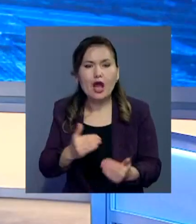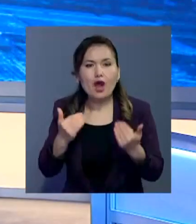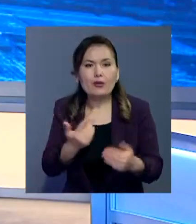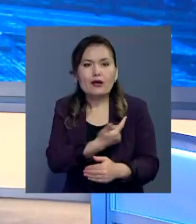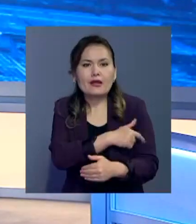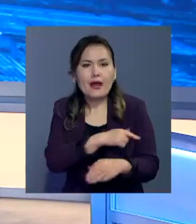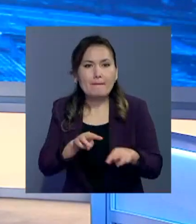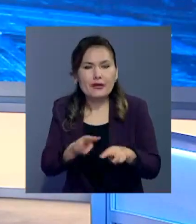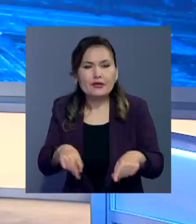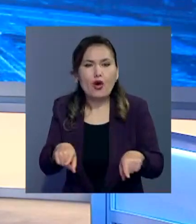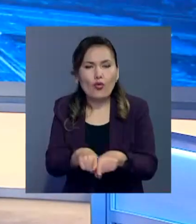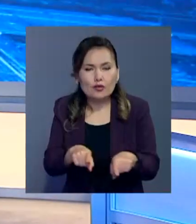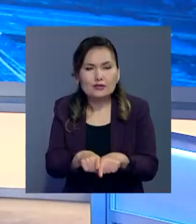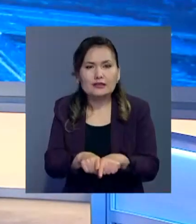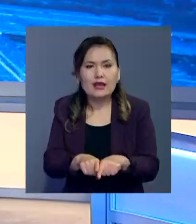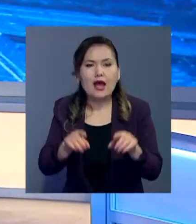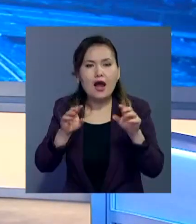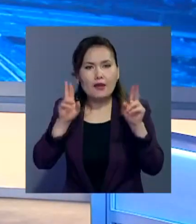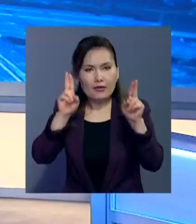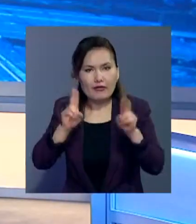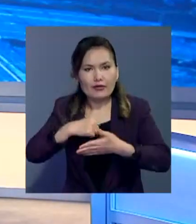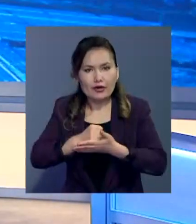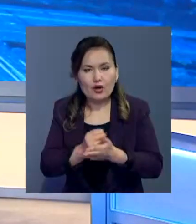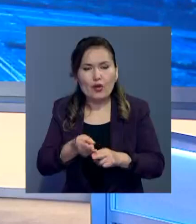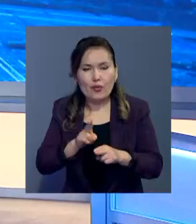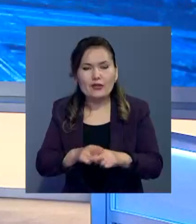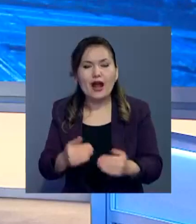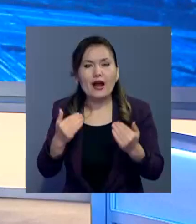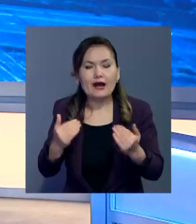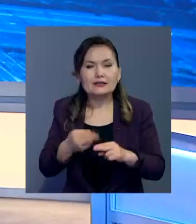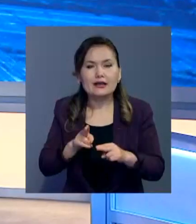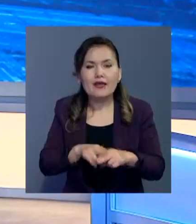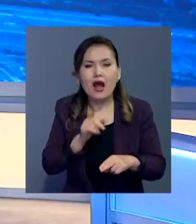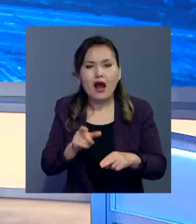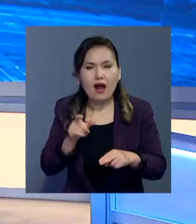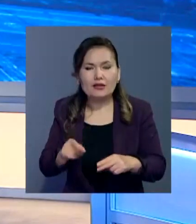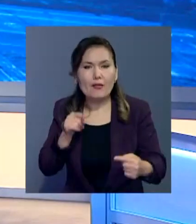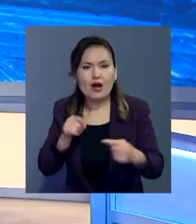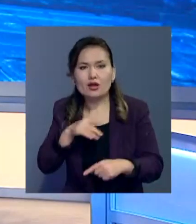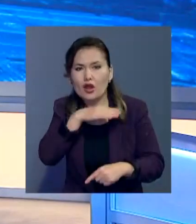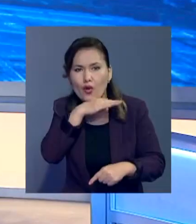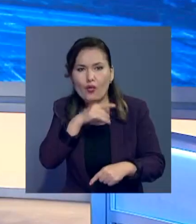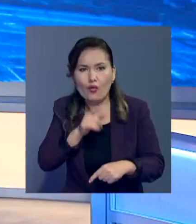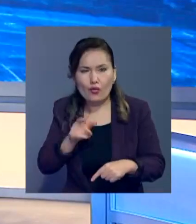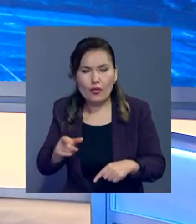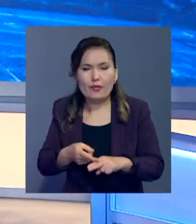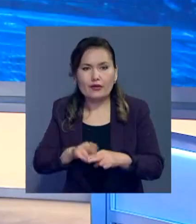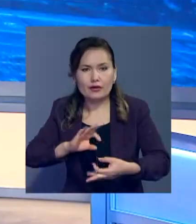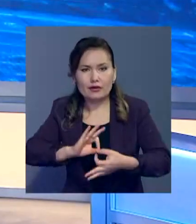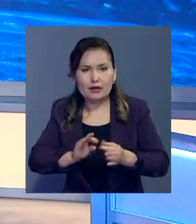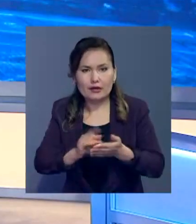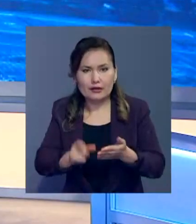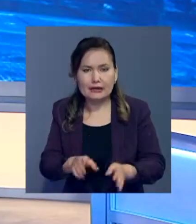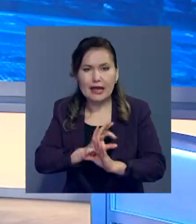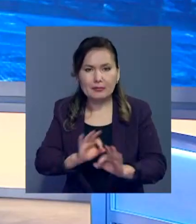сақтау министрлігі осындай талап қойып отыр. Алайда шенділердің бұл шешіміне қарсы шығып жатқан тұрғындардың қарасы көп. Аида Қыдырбай